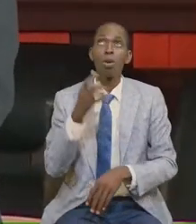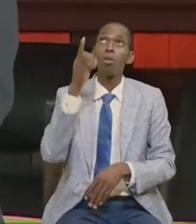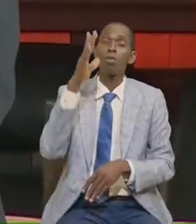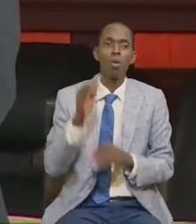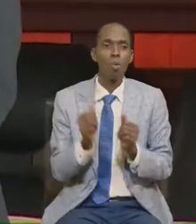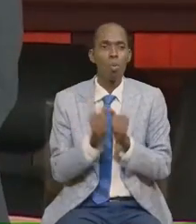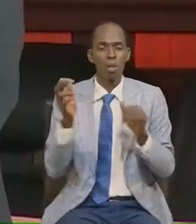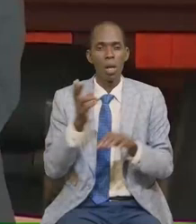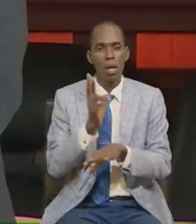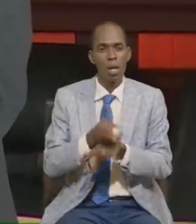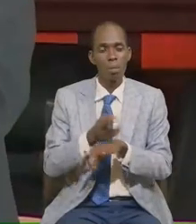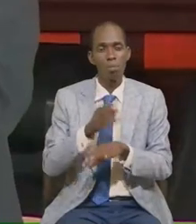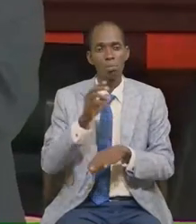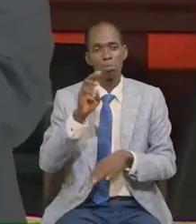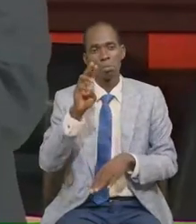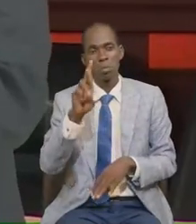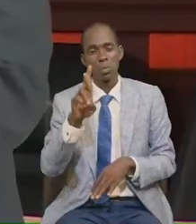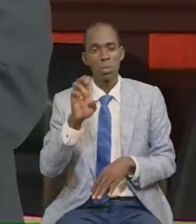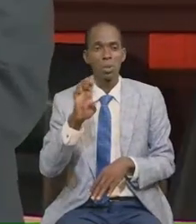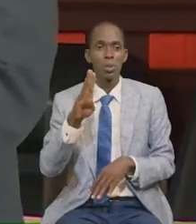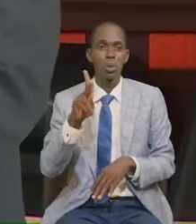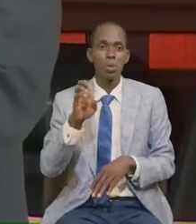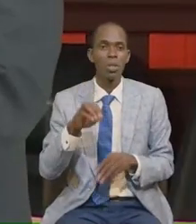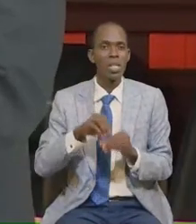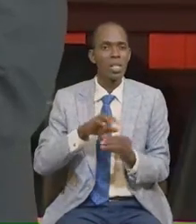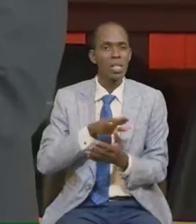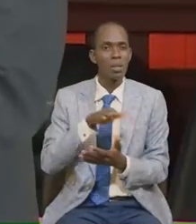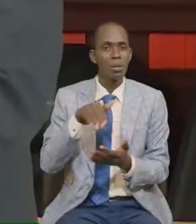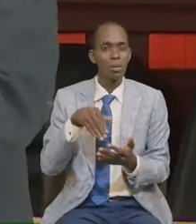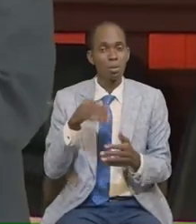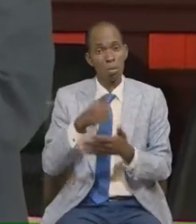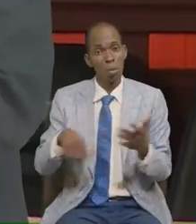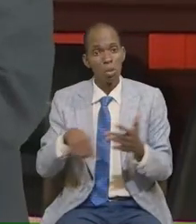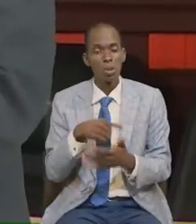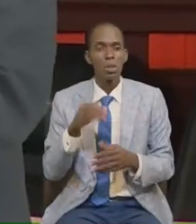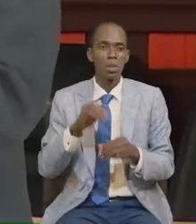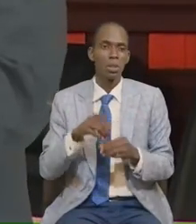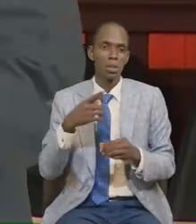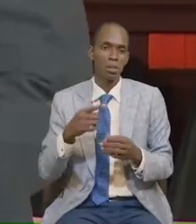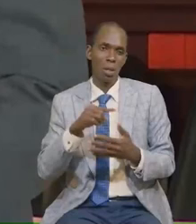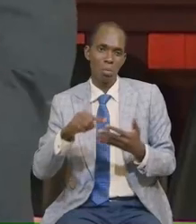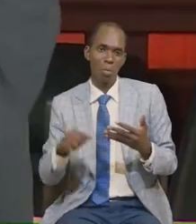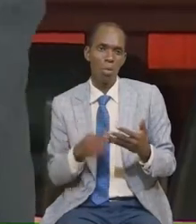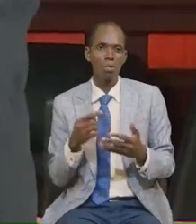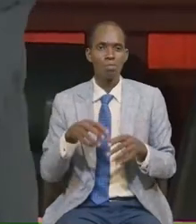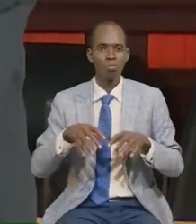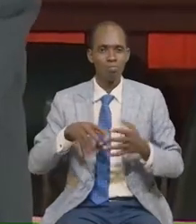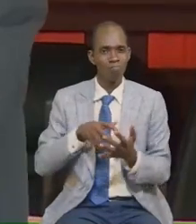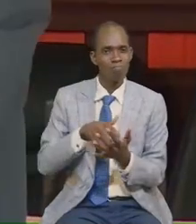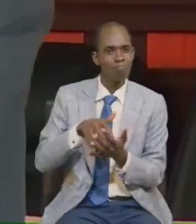perverse et corrompue parmi laquelle vous Briez comme des flambeaux dans le